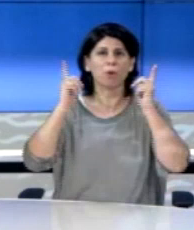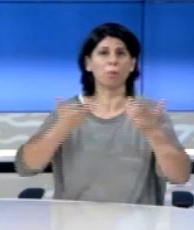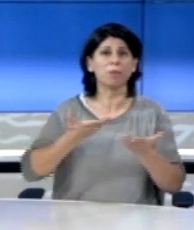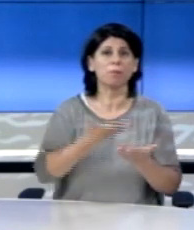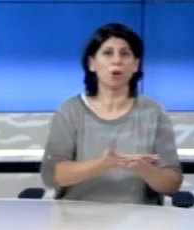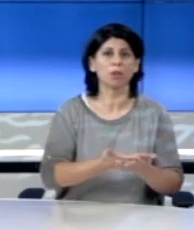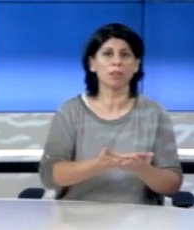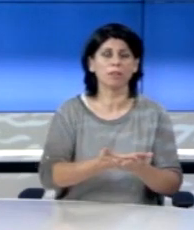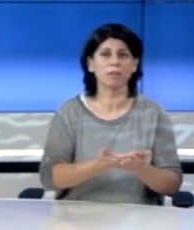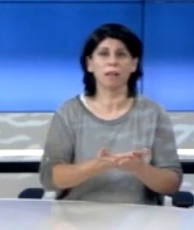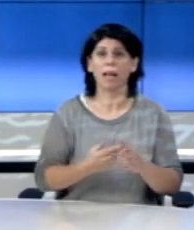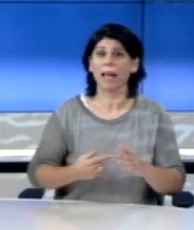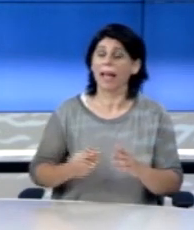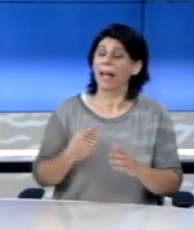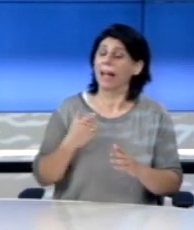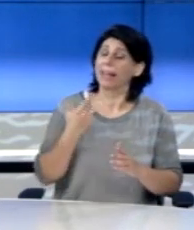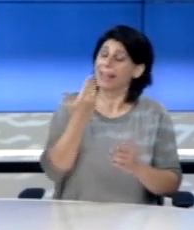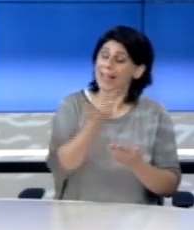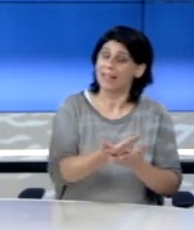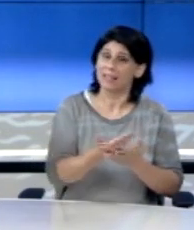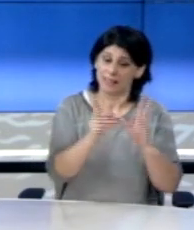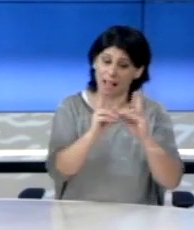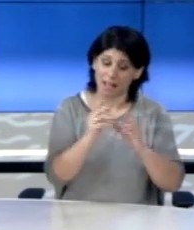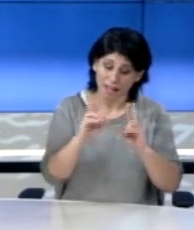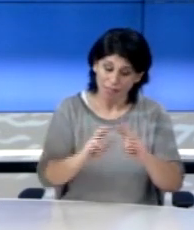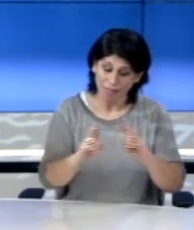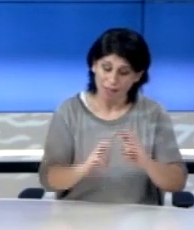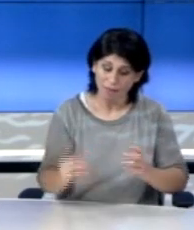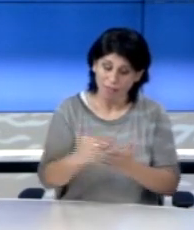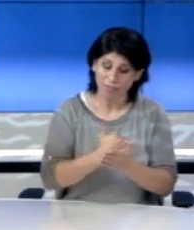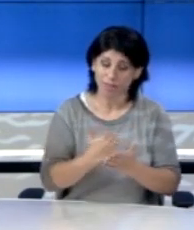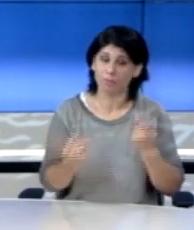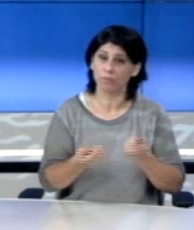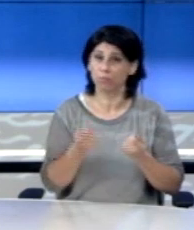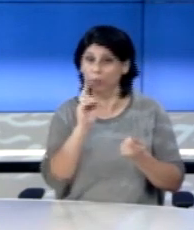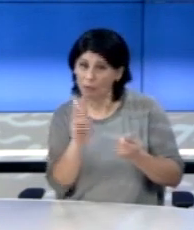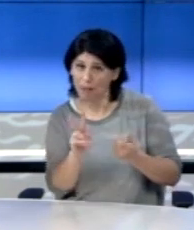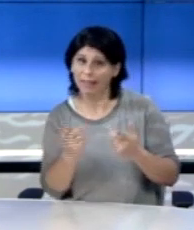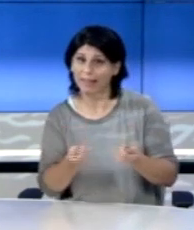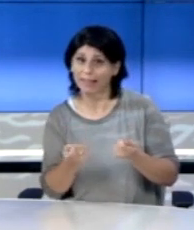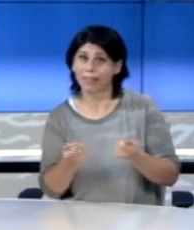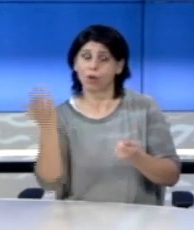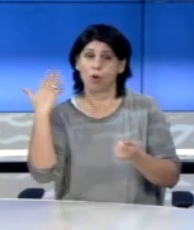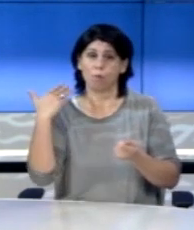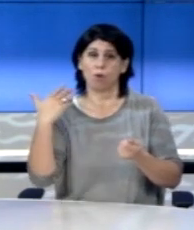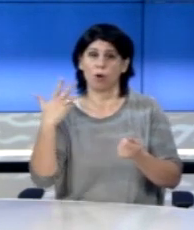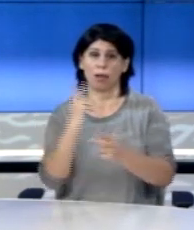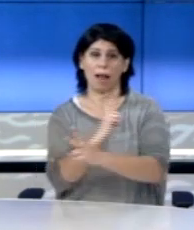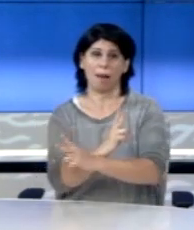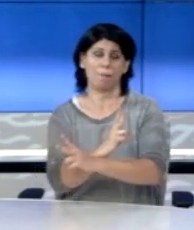της να ζητήσει τη διερεύνηση αδικημάτων που φέρεται να έχει τελέσει ο πρώην αναπληρωτής Υπουργός